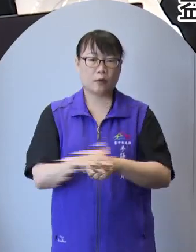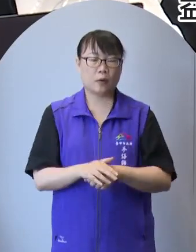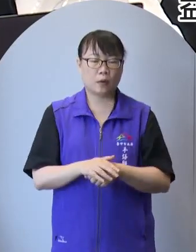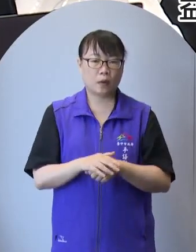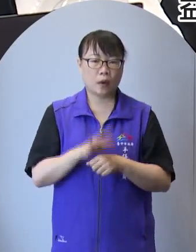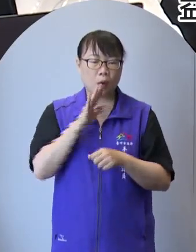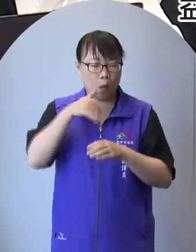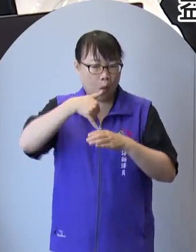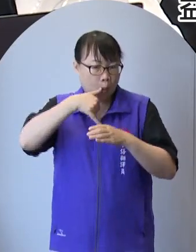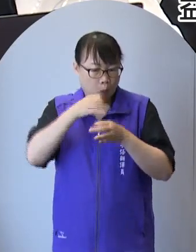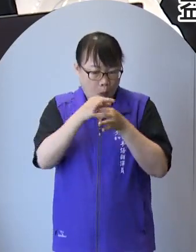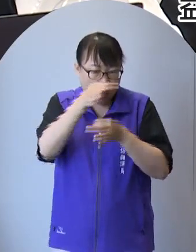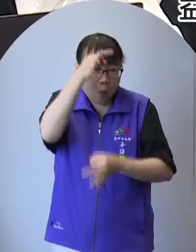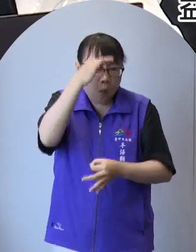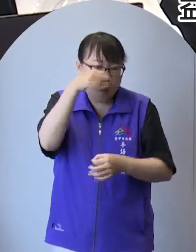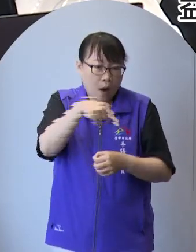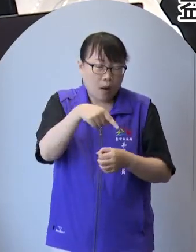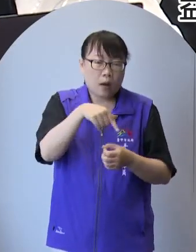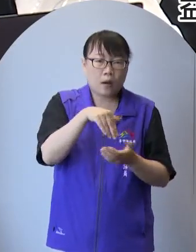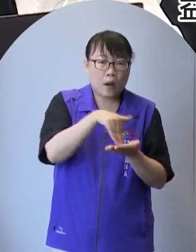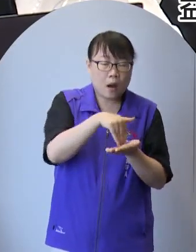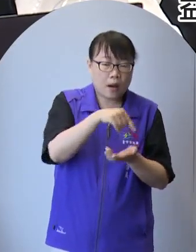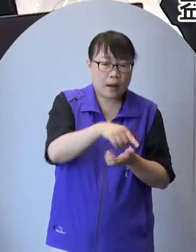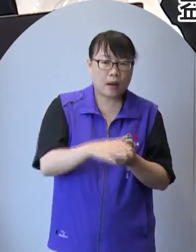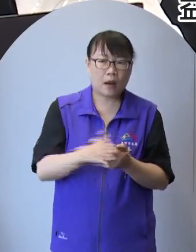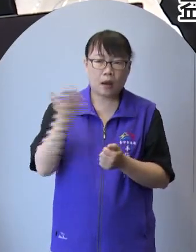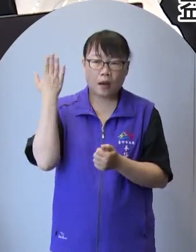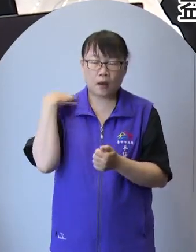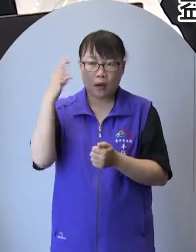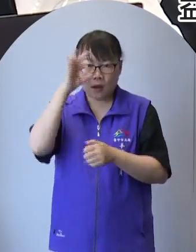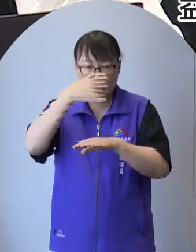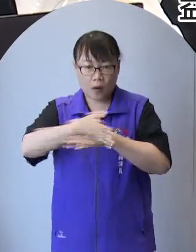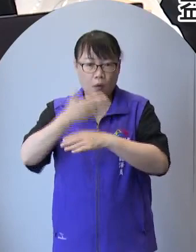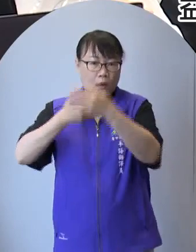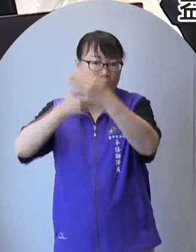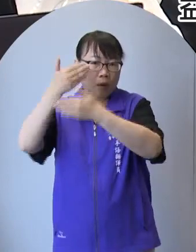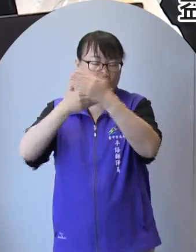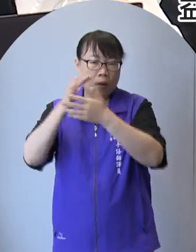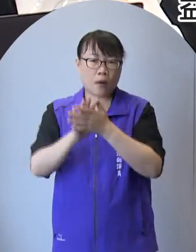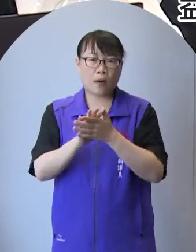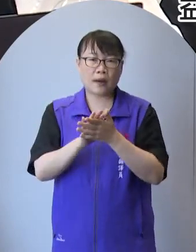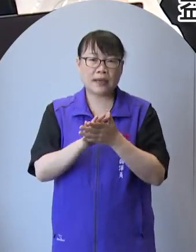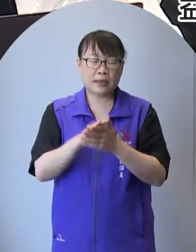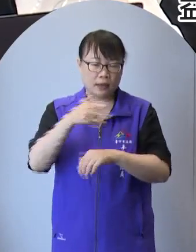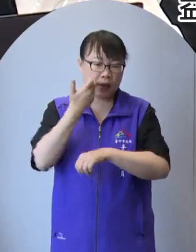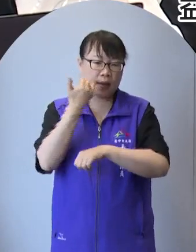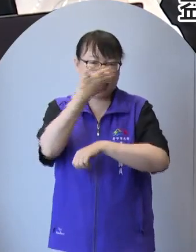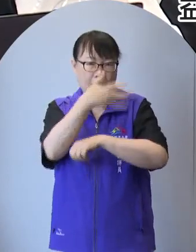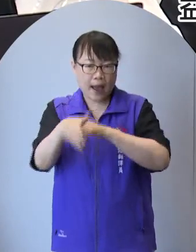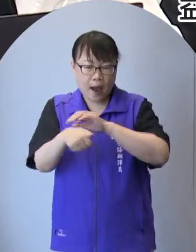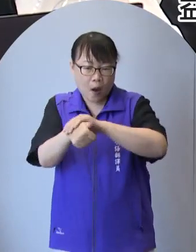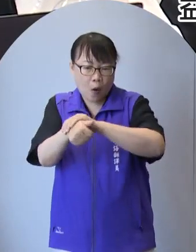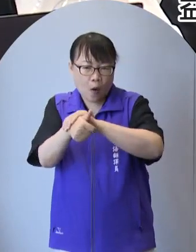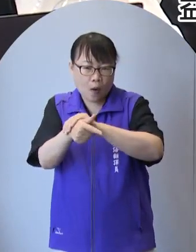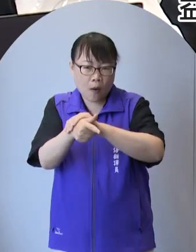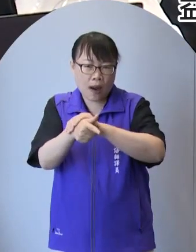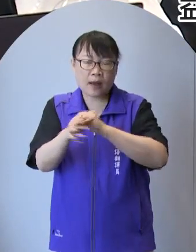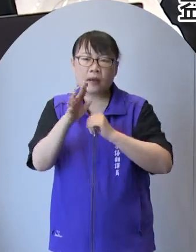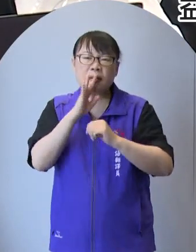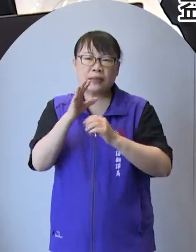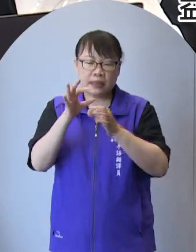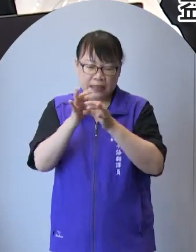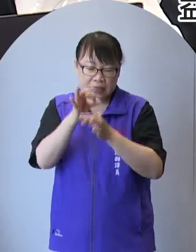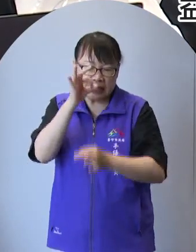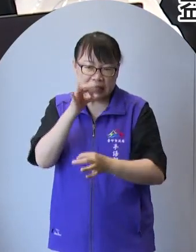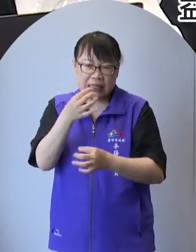到海龟的一些画面哦，有一只海龟被吸管插在它的鼻孔，所以这个108年也开始对这个塑